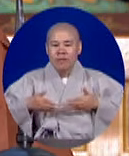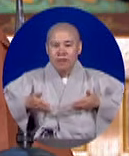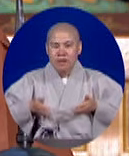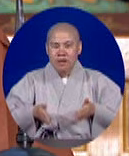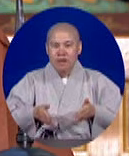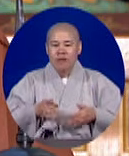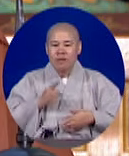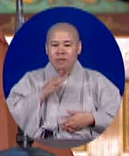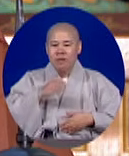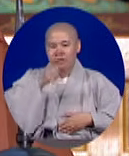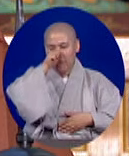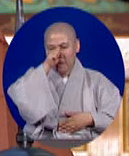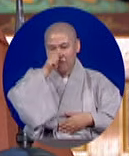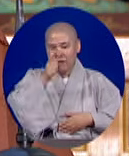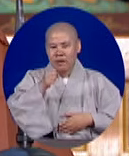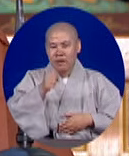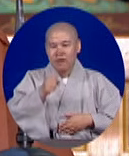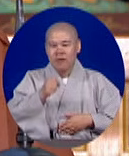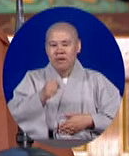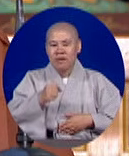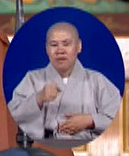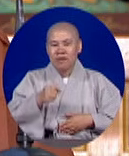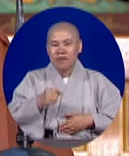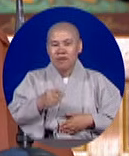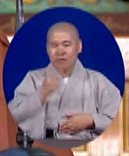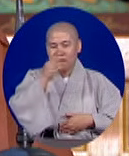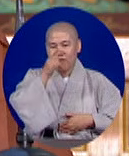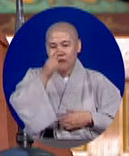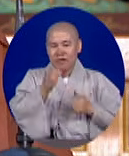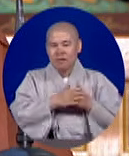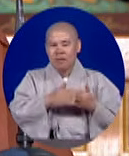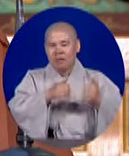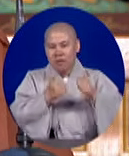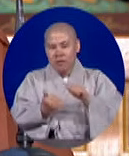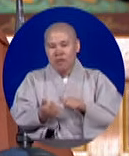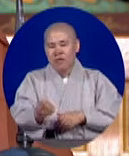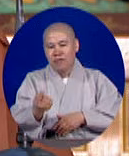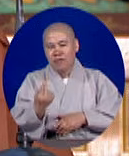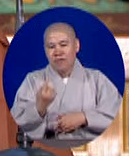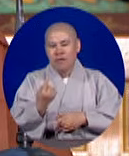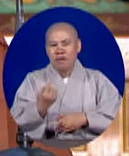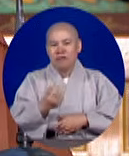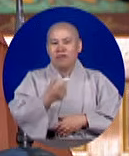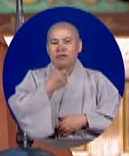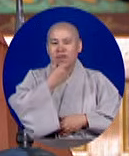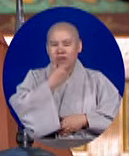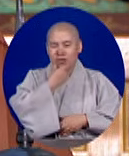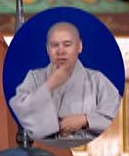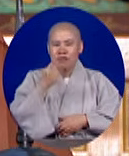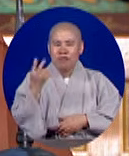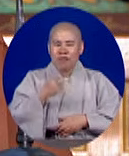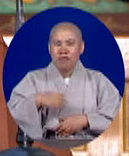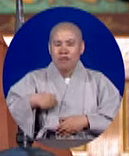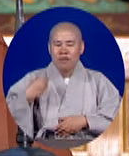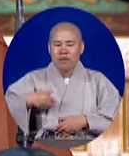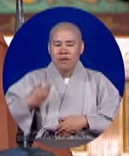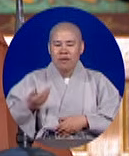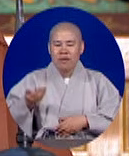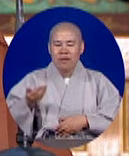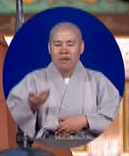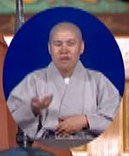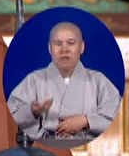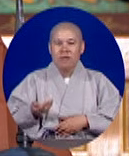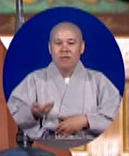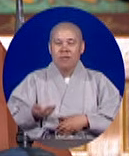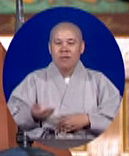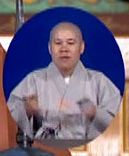태어나는 것만 좋아했지 중생이 이 죽는 것이 온다는 걸 싫어해요. 몰라요. 만나는 것만